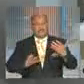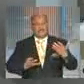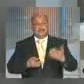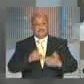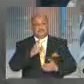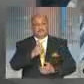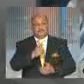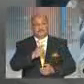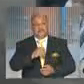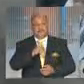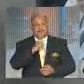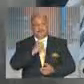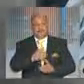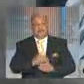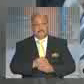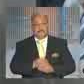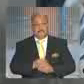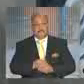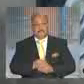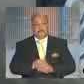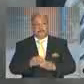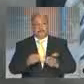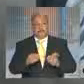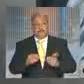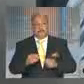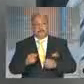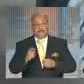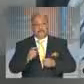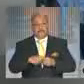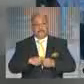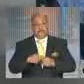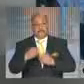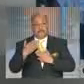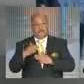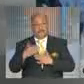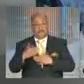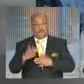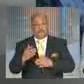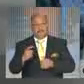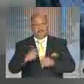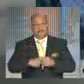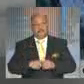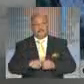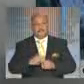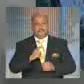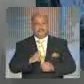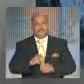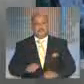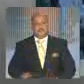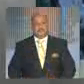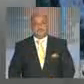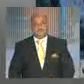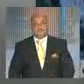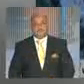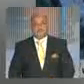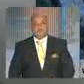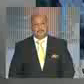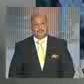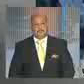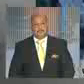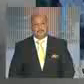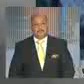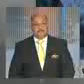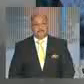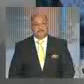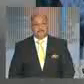مصافحة عنيت بالإبداع الشعري وإشكالية القراءة. فيه مداخلات نقدية، وفيه قراءات